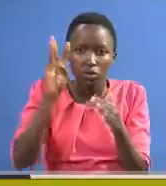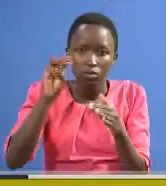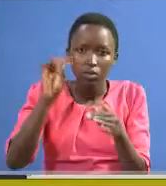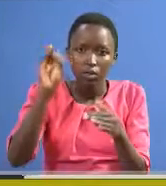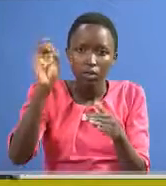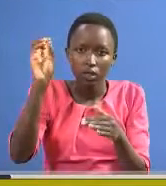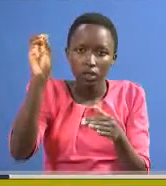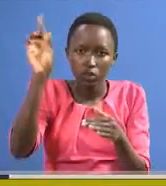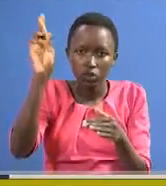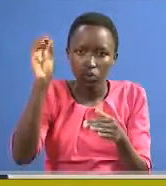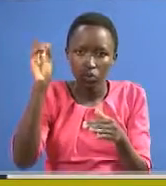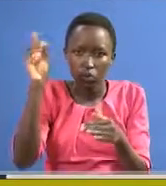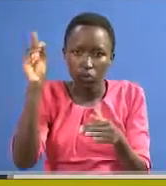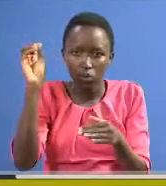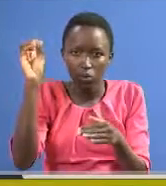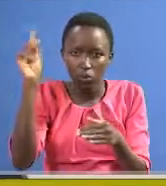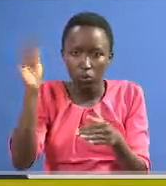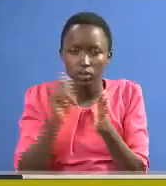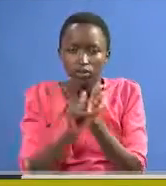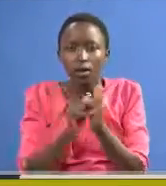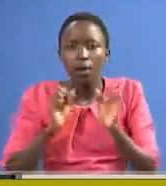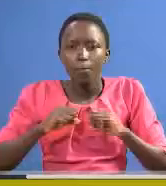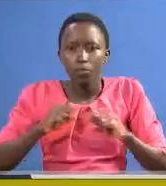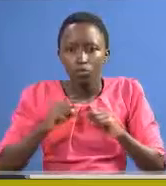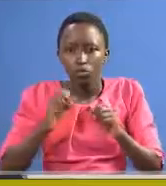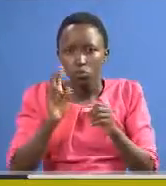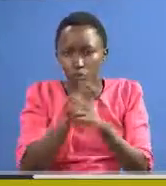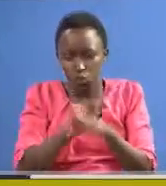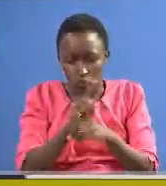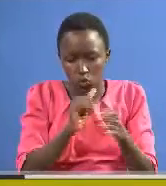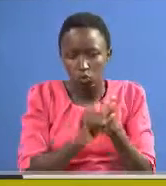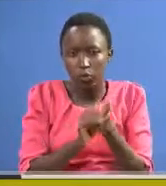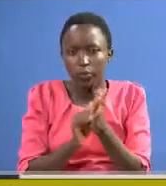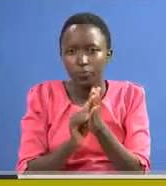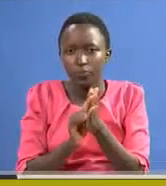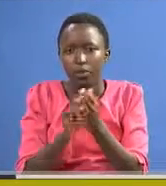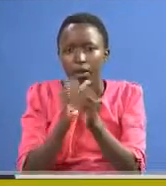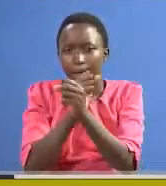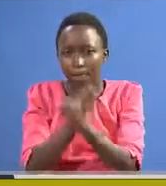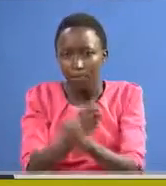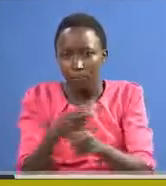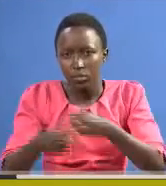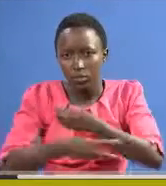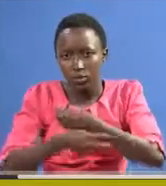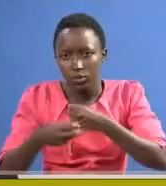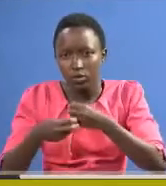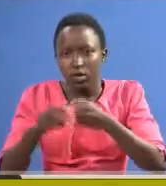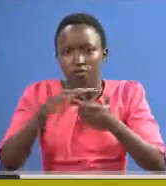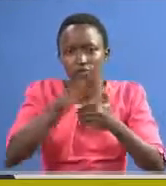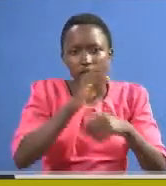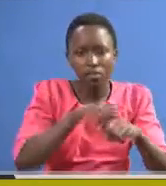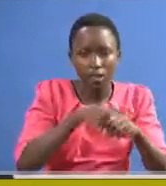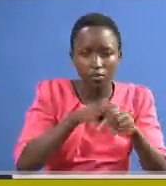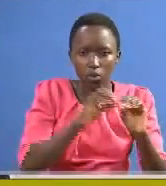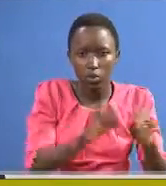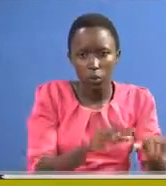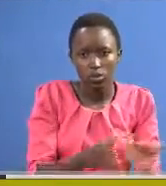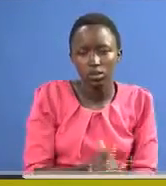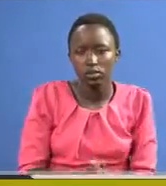Microdot ambayo tumeweza kuona inaweza kutumika ili kuzuia wizi wa magari na hata kuvipata punde tu